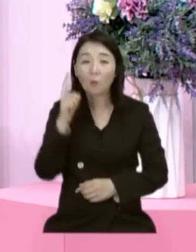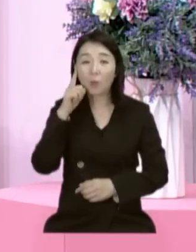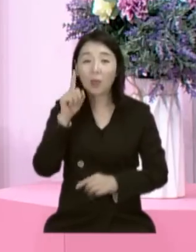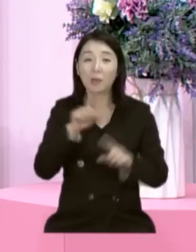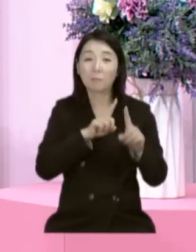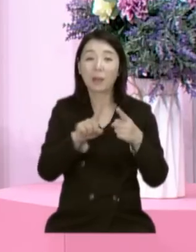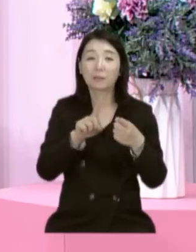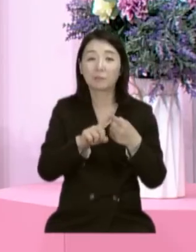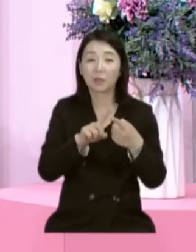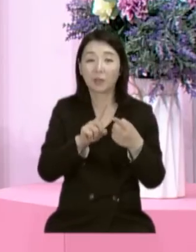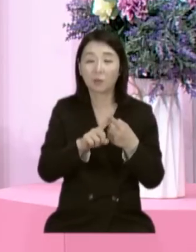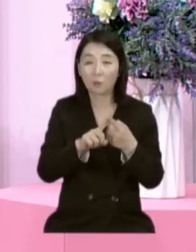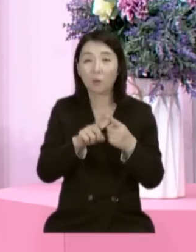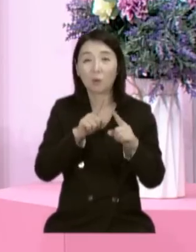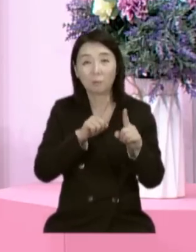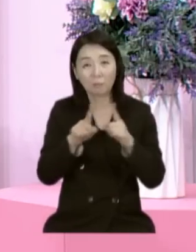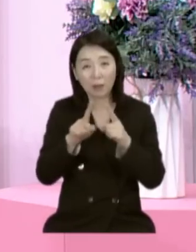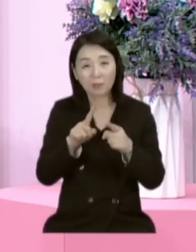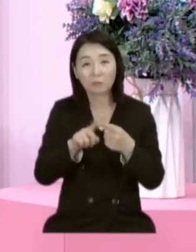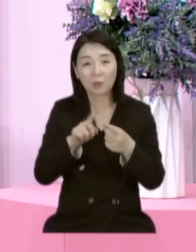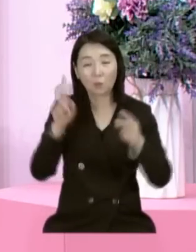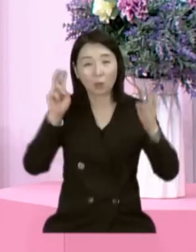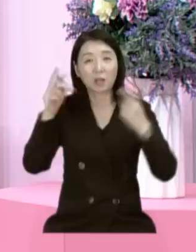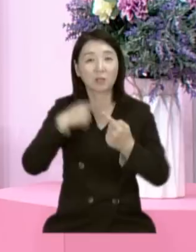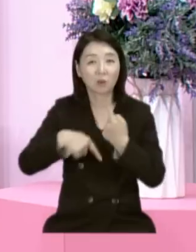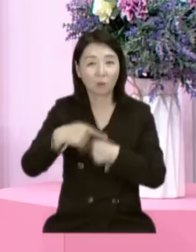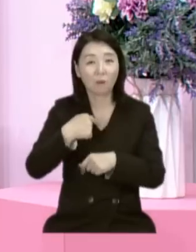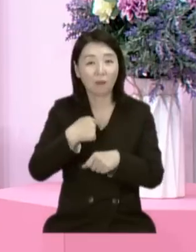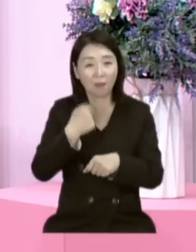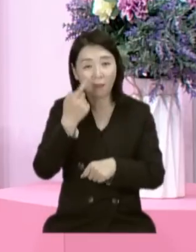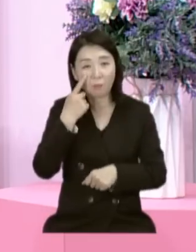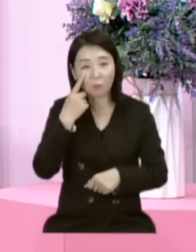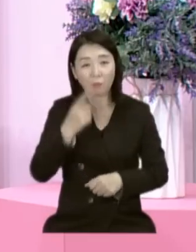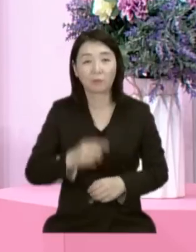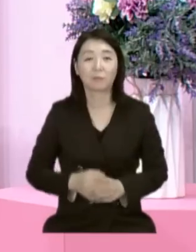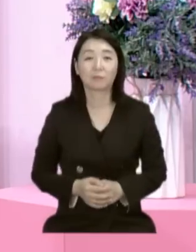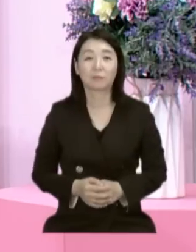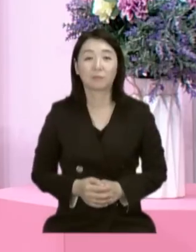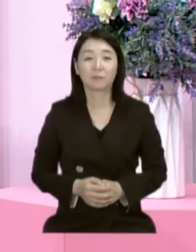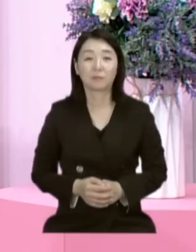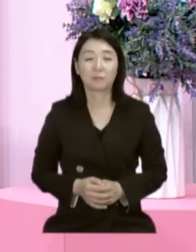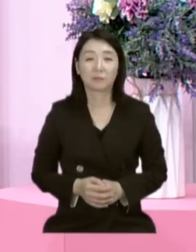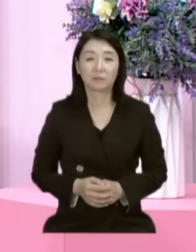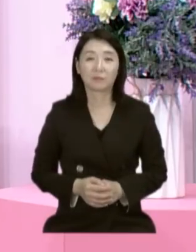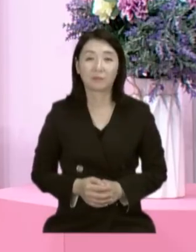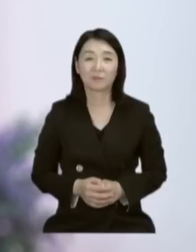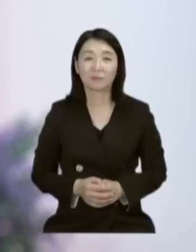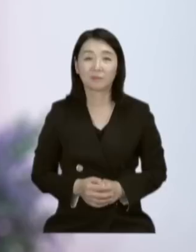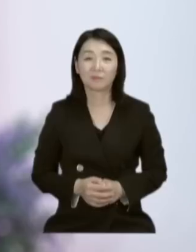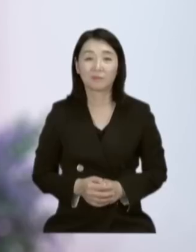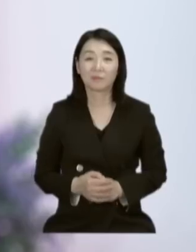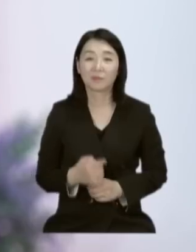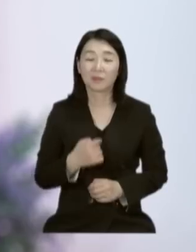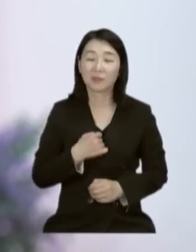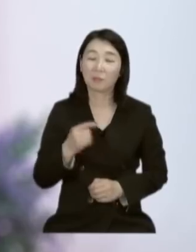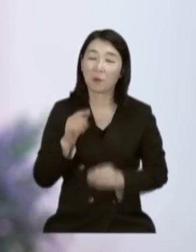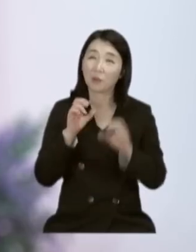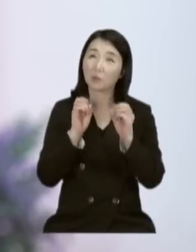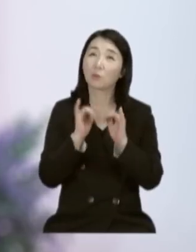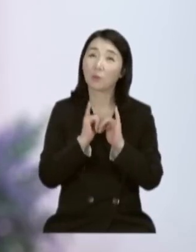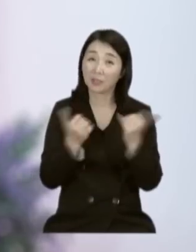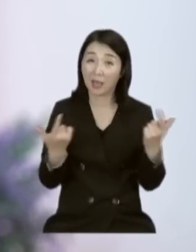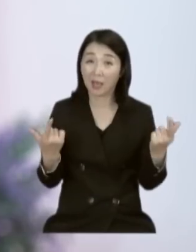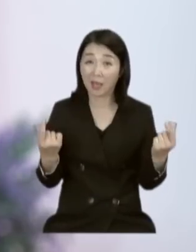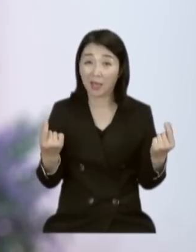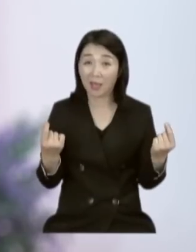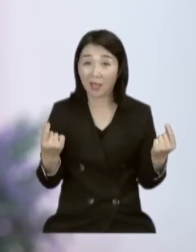살고 말씀으로 회사를 경영하고 이제 전 뭐 그 선교사 못지않는